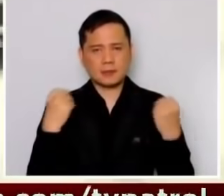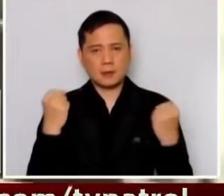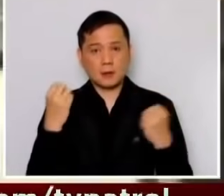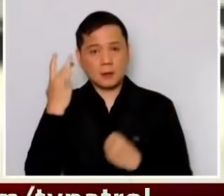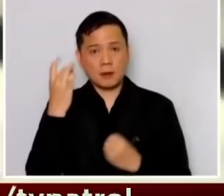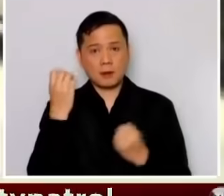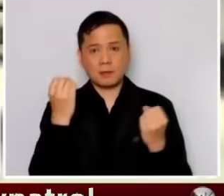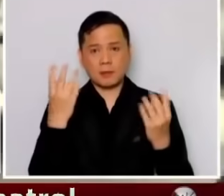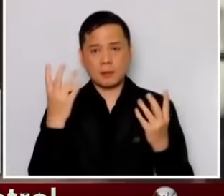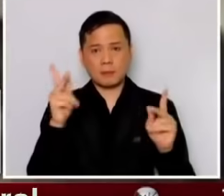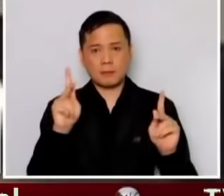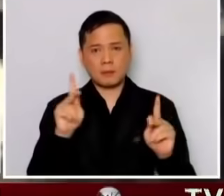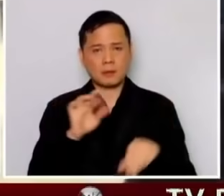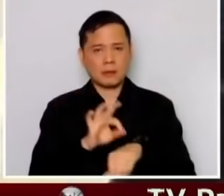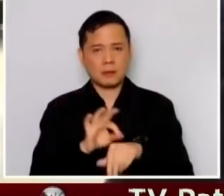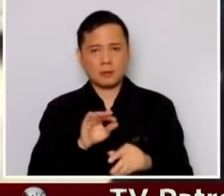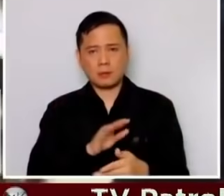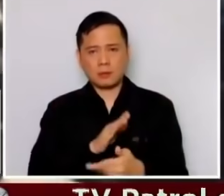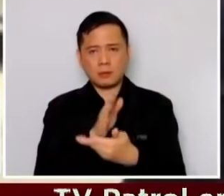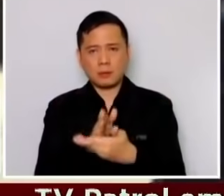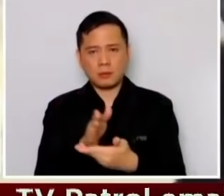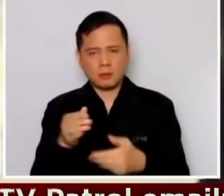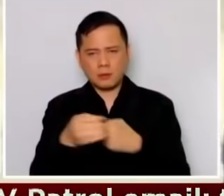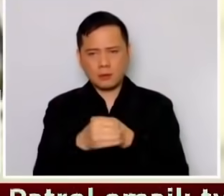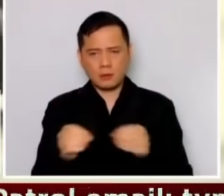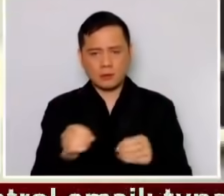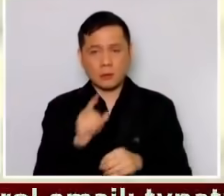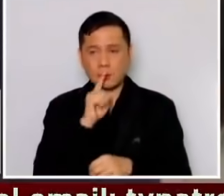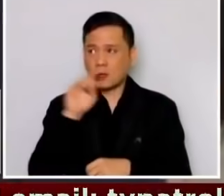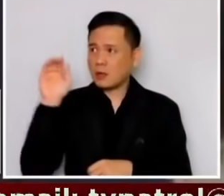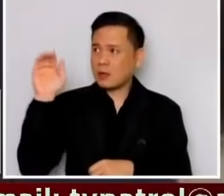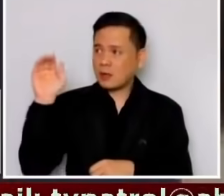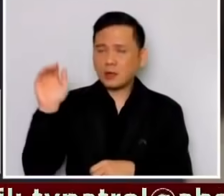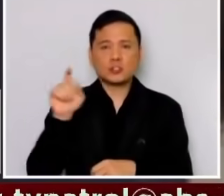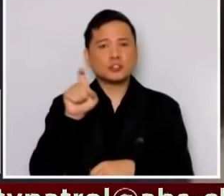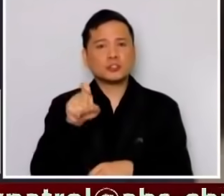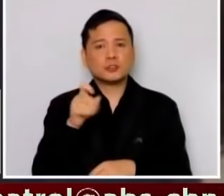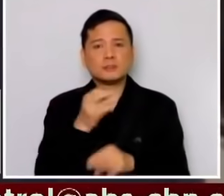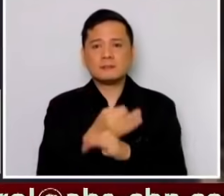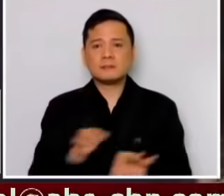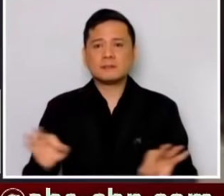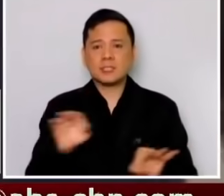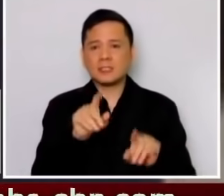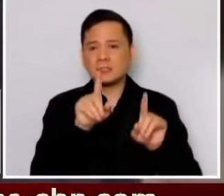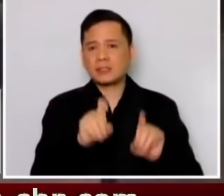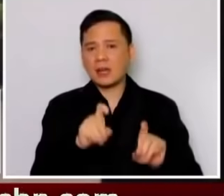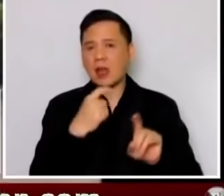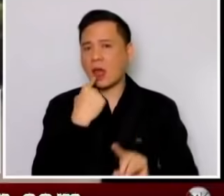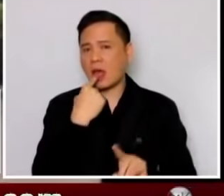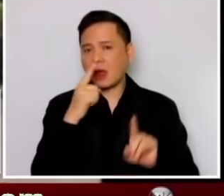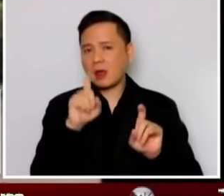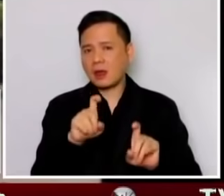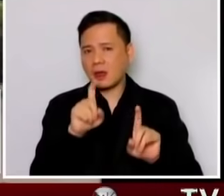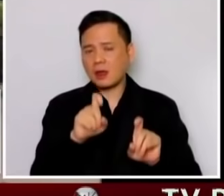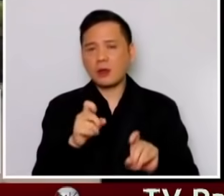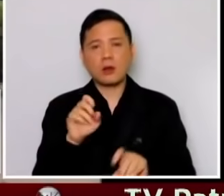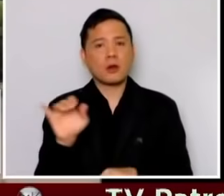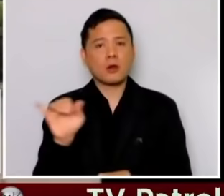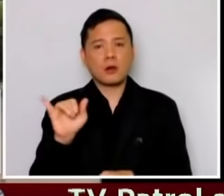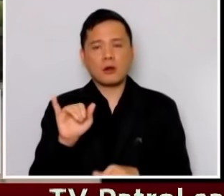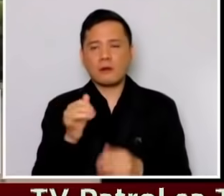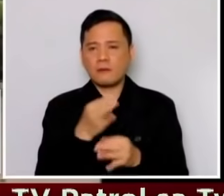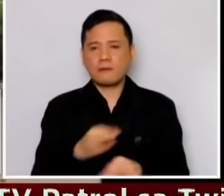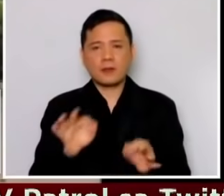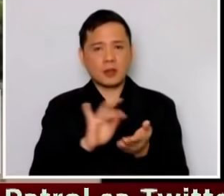kaya panawagan din niya ang libreng COVID testing at pagpapagamot kung tamaan ng COVID-19. Sa datos mula sa